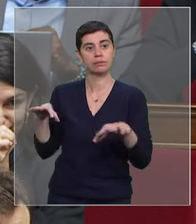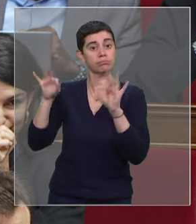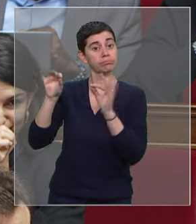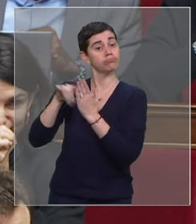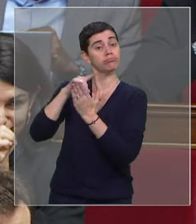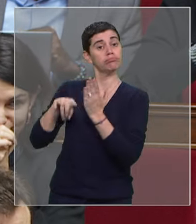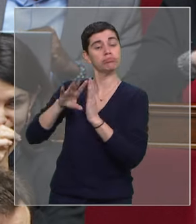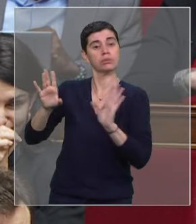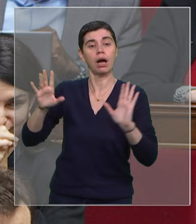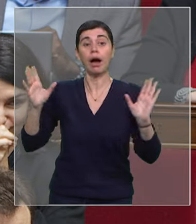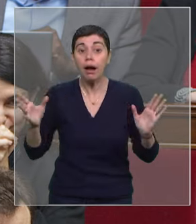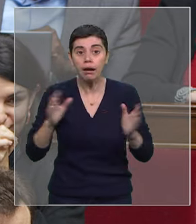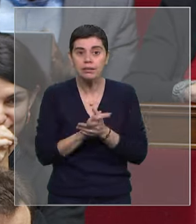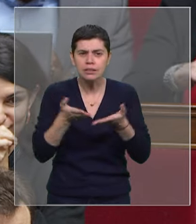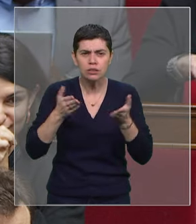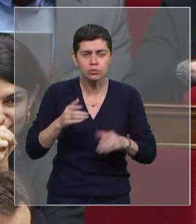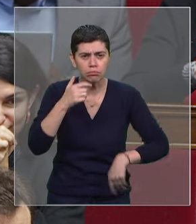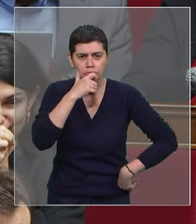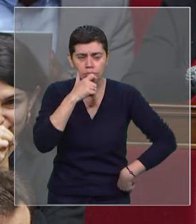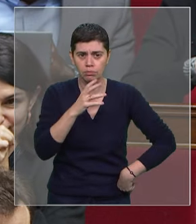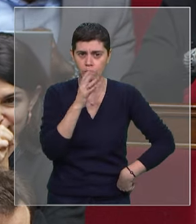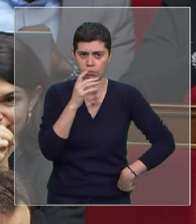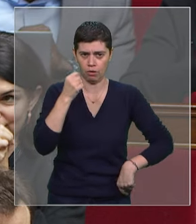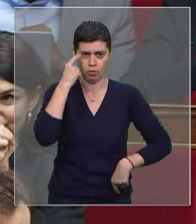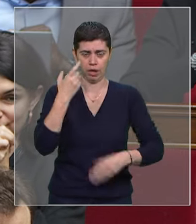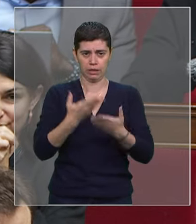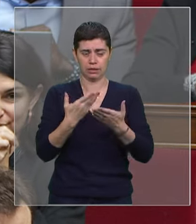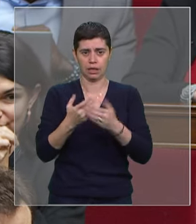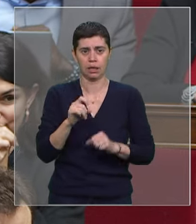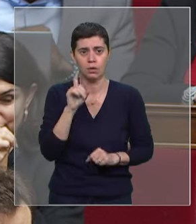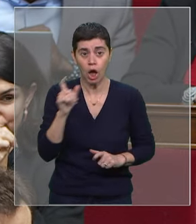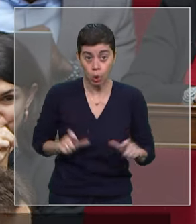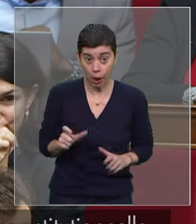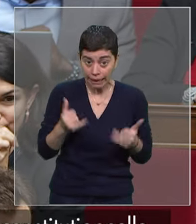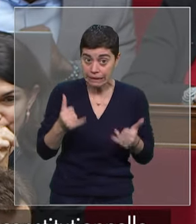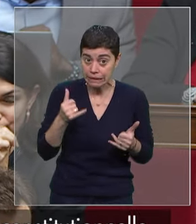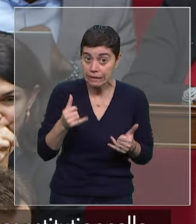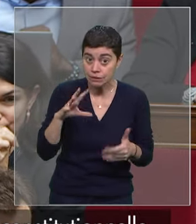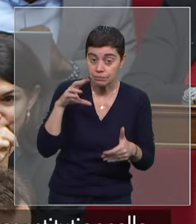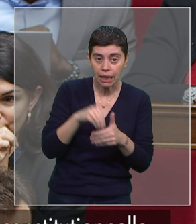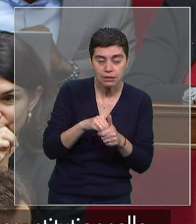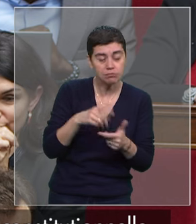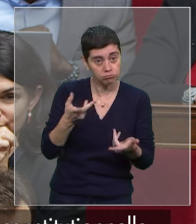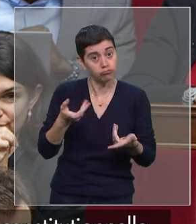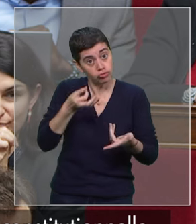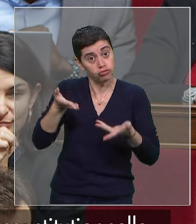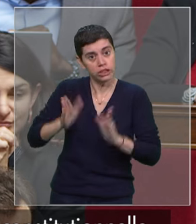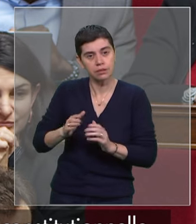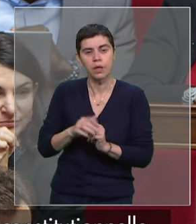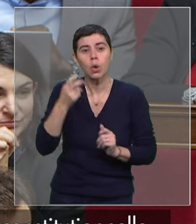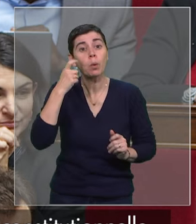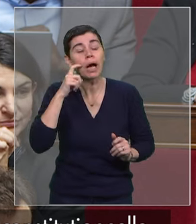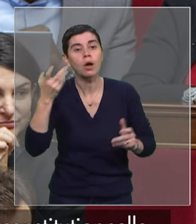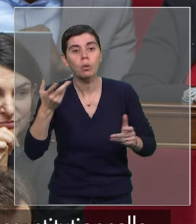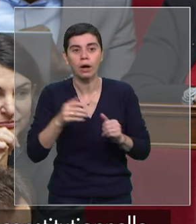Nous voilà face à une décision abracadabrantesque, rendue notamment par des collègues ici présents qui constatent noir sur blanc que, je cite,